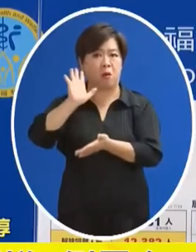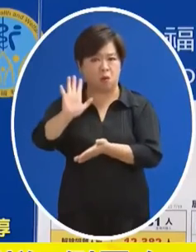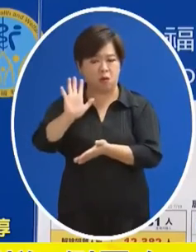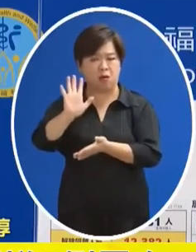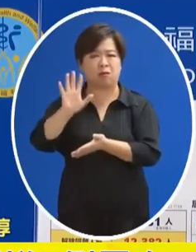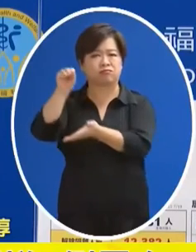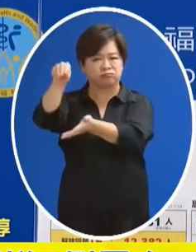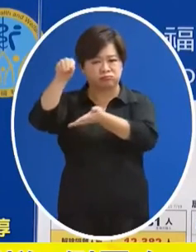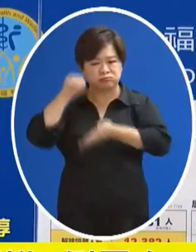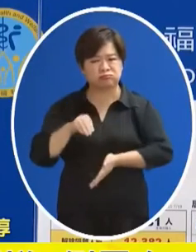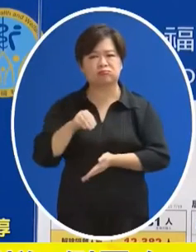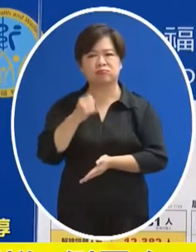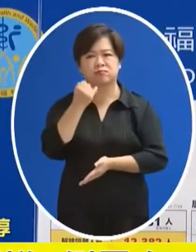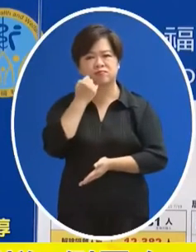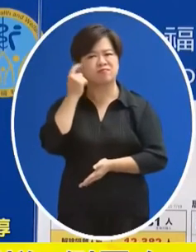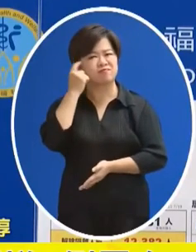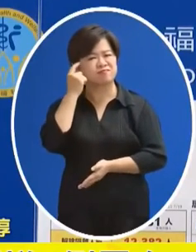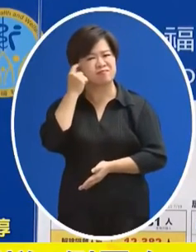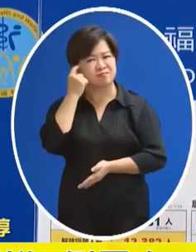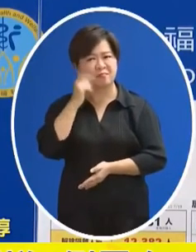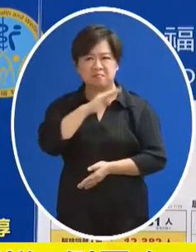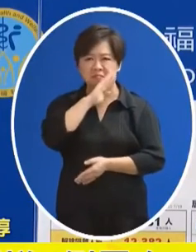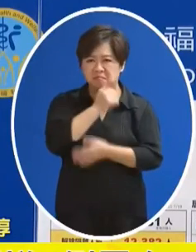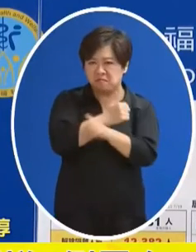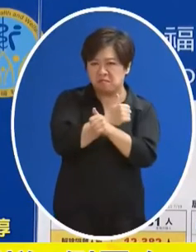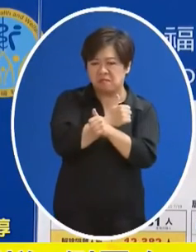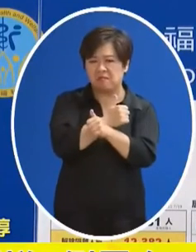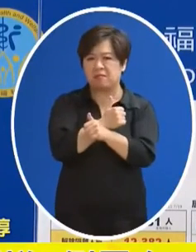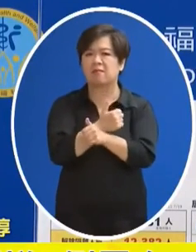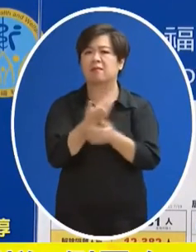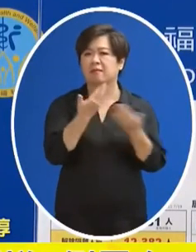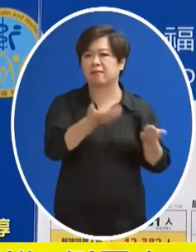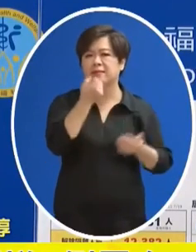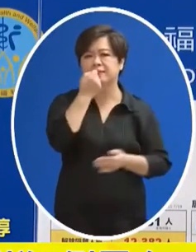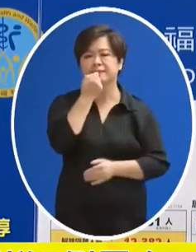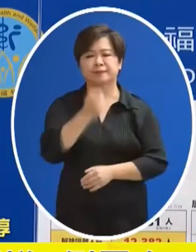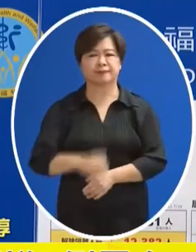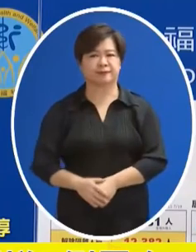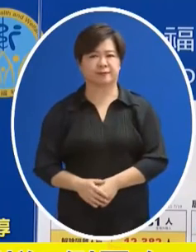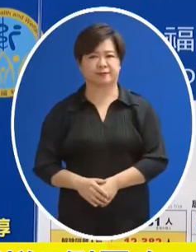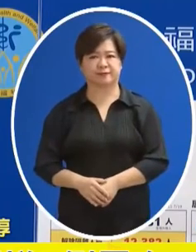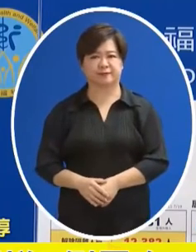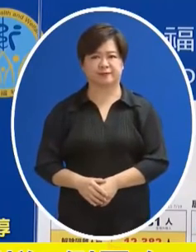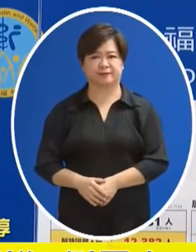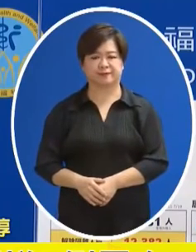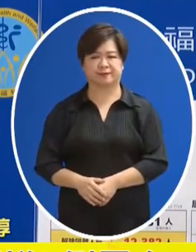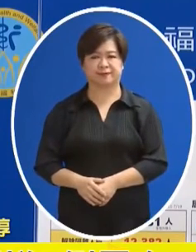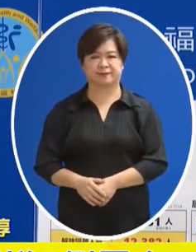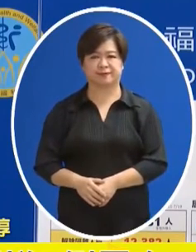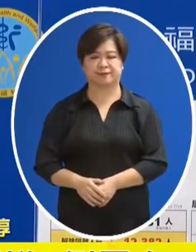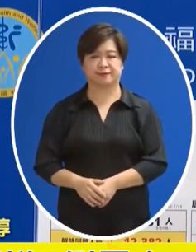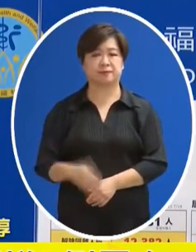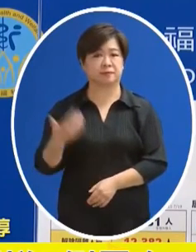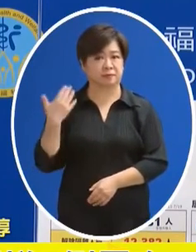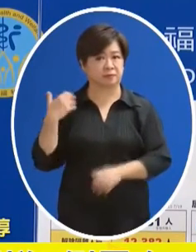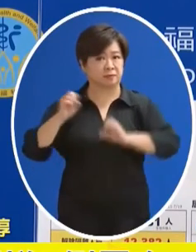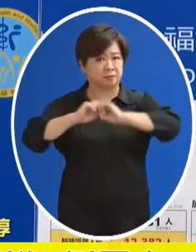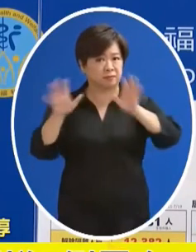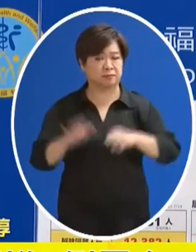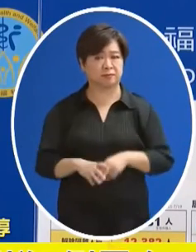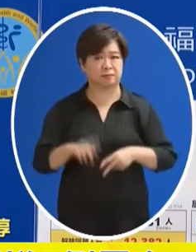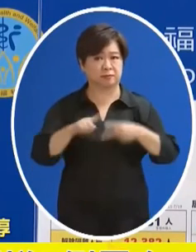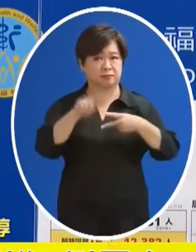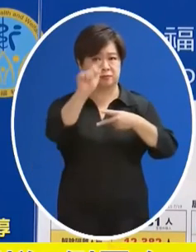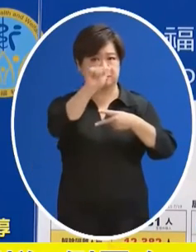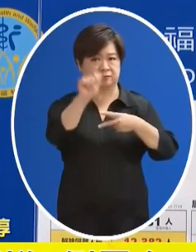当然也是我们重要小组里面重要的一个参考资料嘛。 所以先前也跟大家报告了 AZ